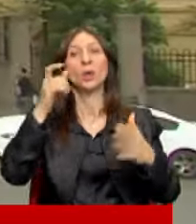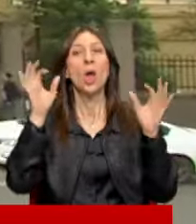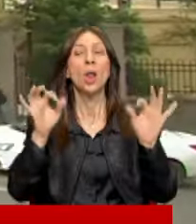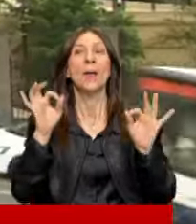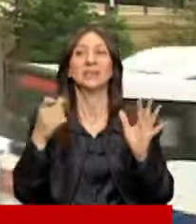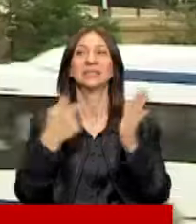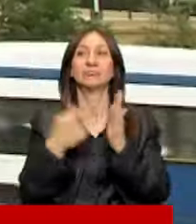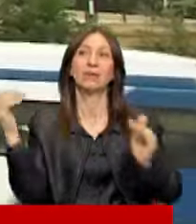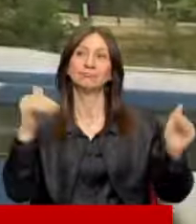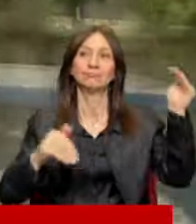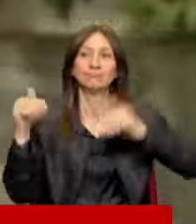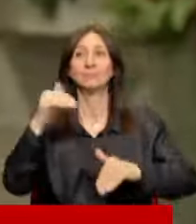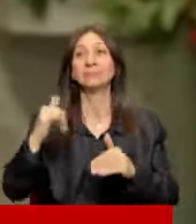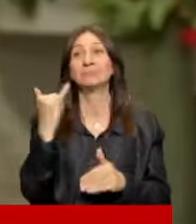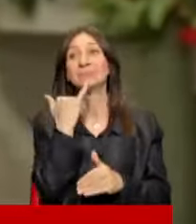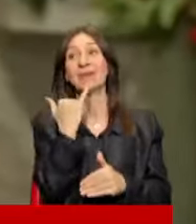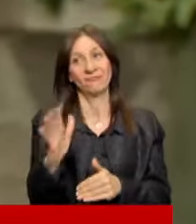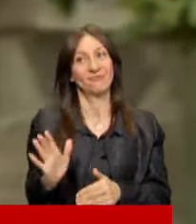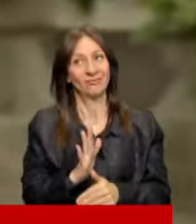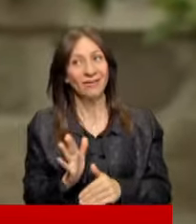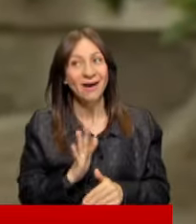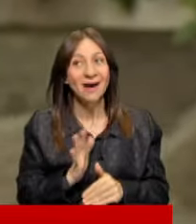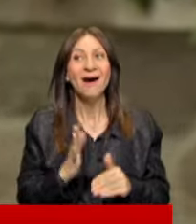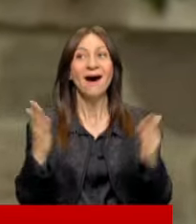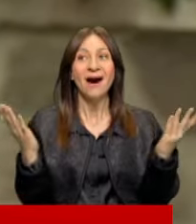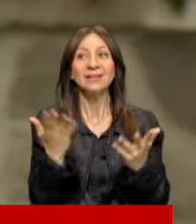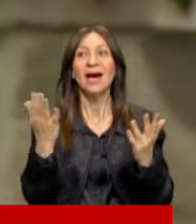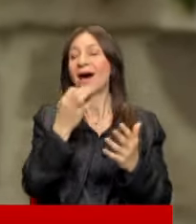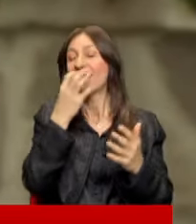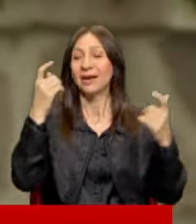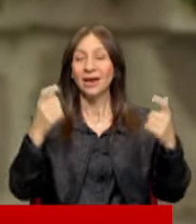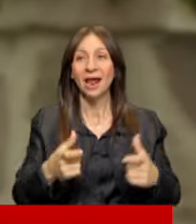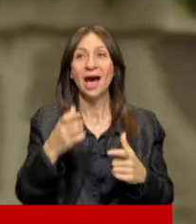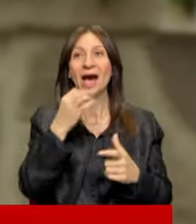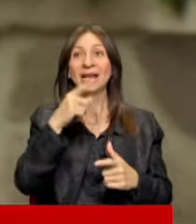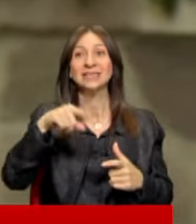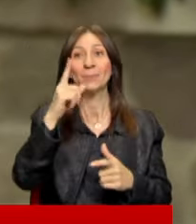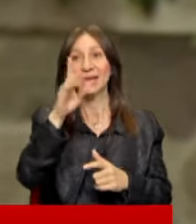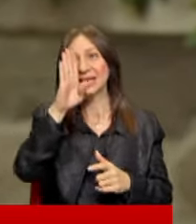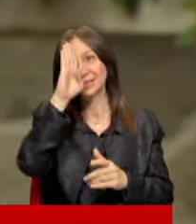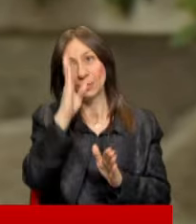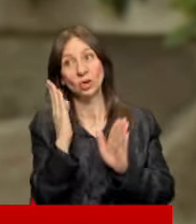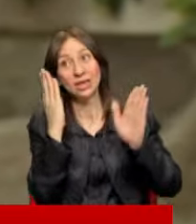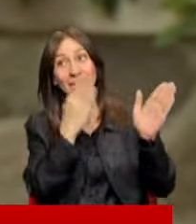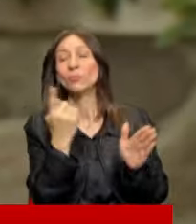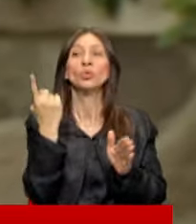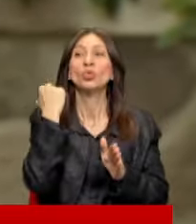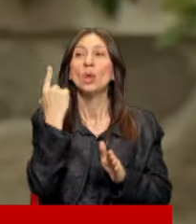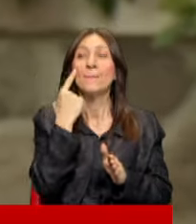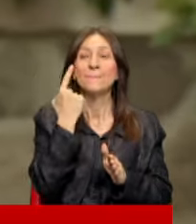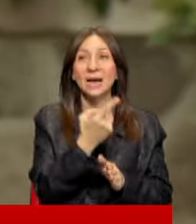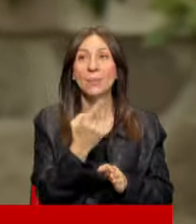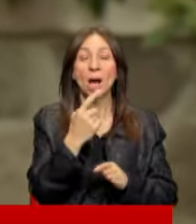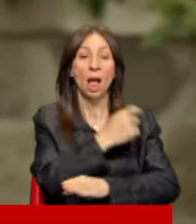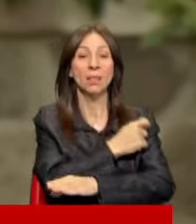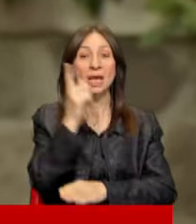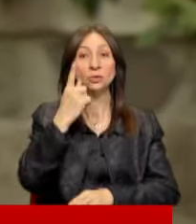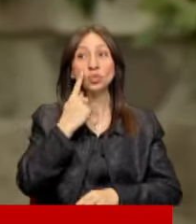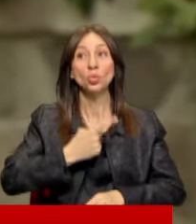önemli isimler geliyor, misafirler geliyor. Hatta Ankara'dan sizleri bir İstanbul'a götürelim, düne götürelim.